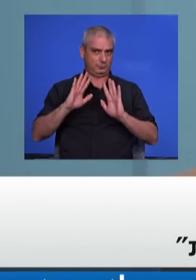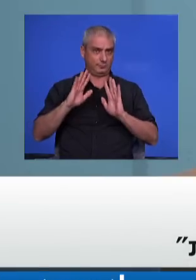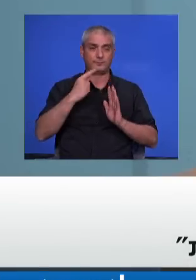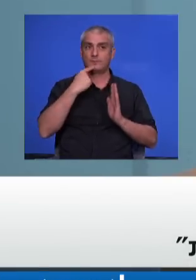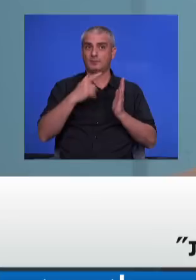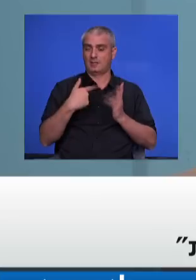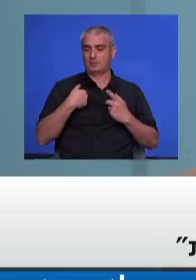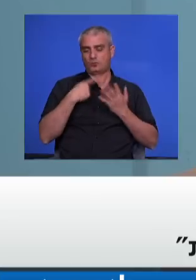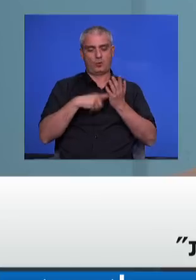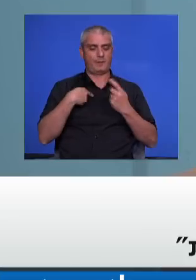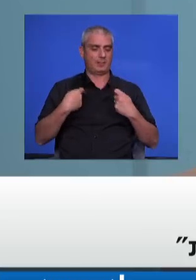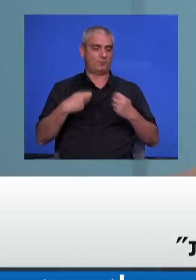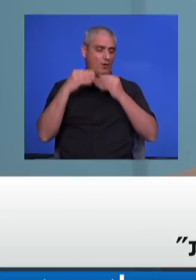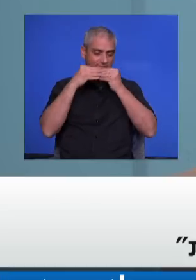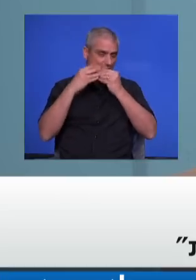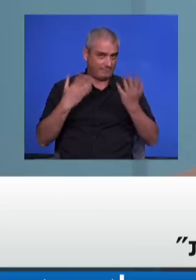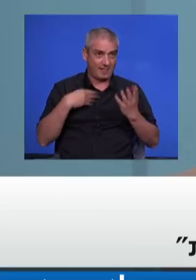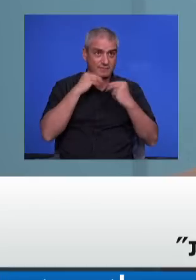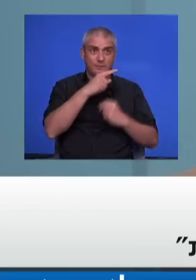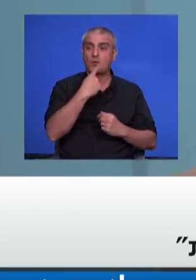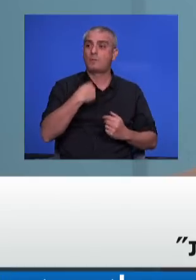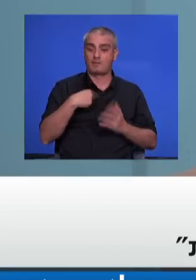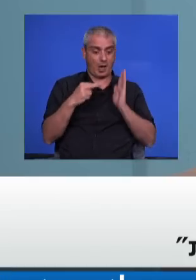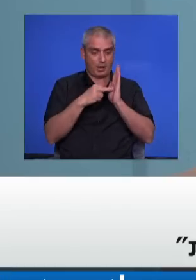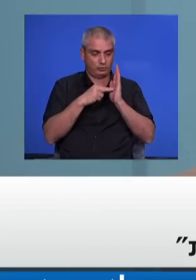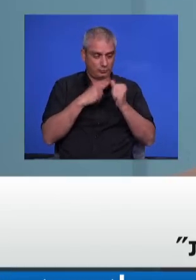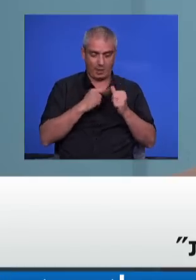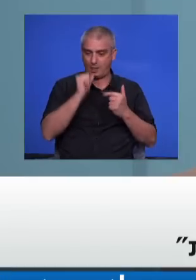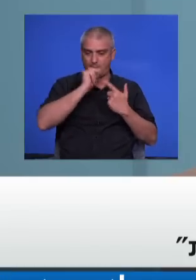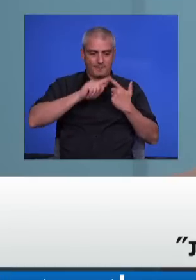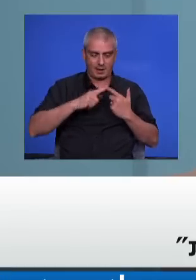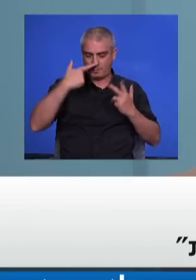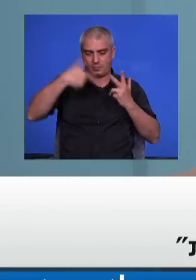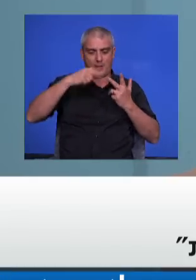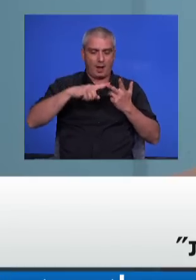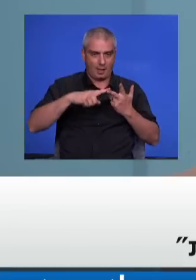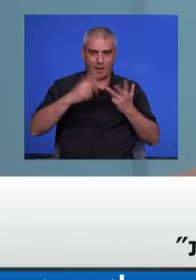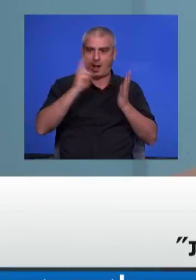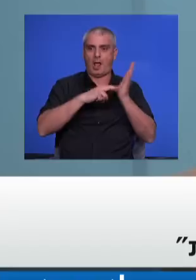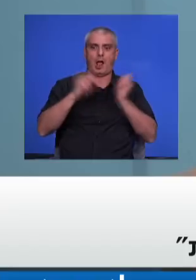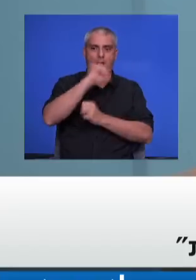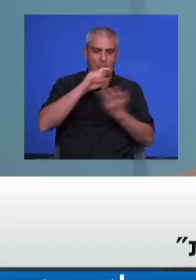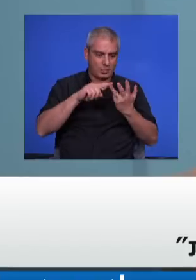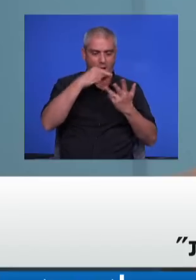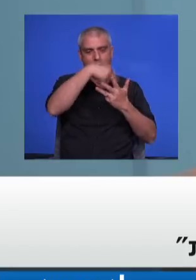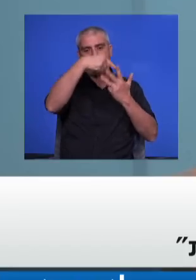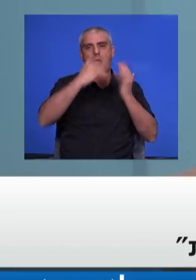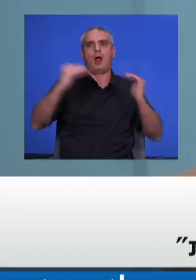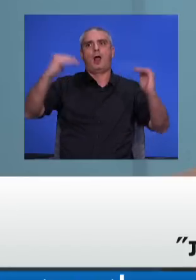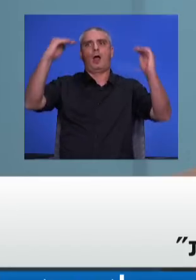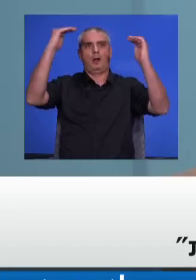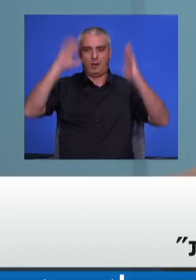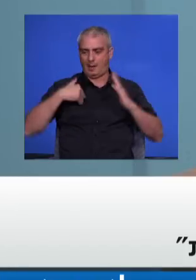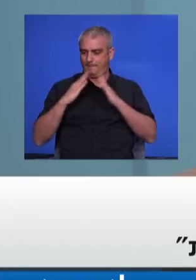בוחר פלאפל, ודיברתי עם כמה. הם אומרים לי, החשמל, המים, הדלק, הארנונה, הדברים עולים אצלי, גם